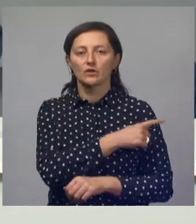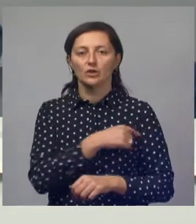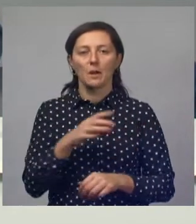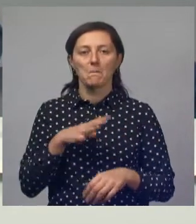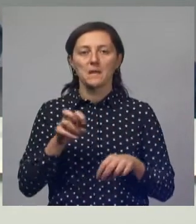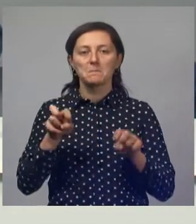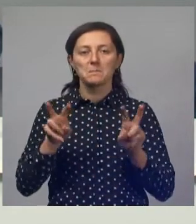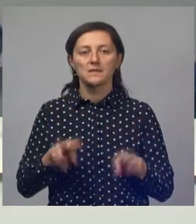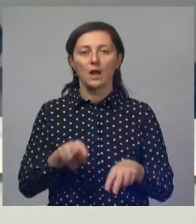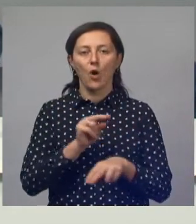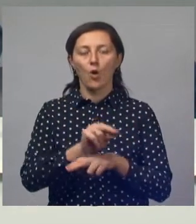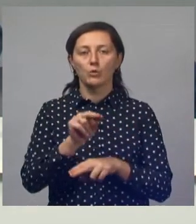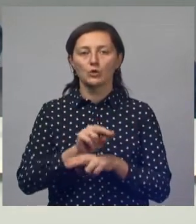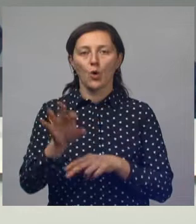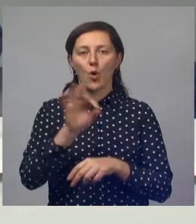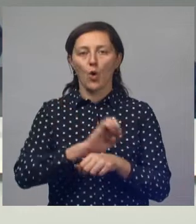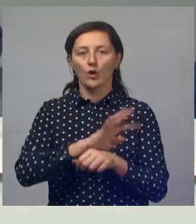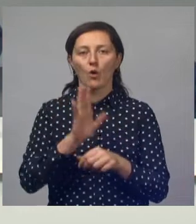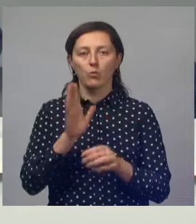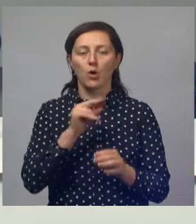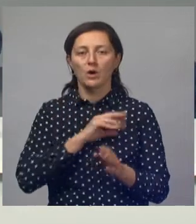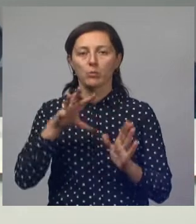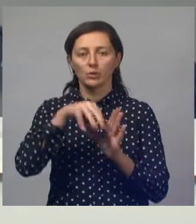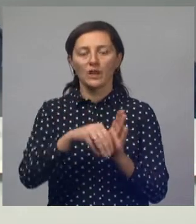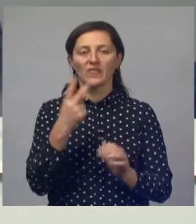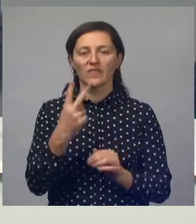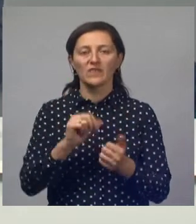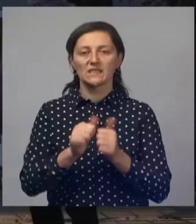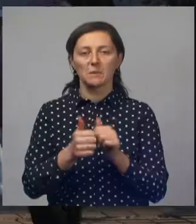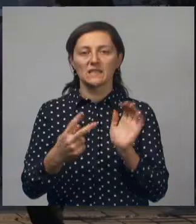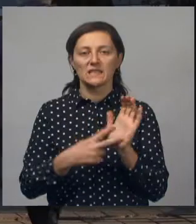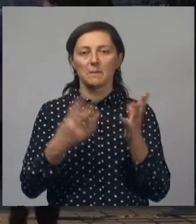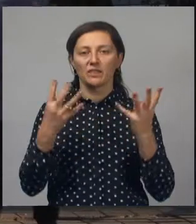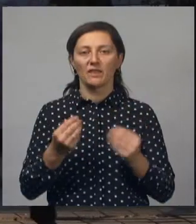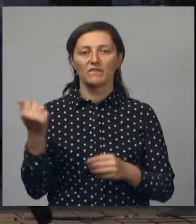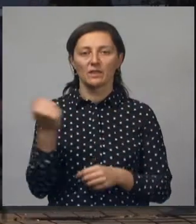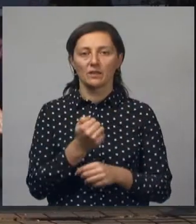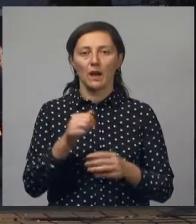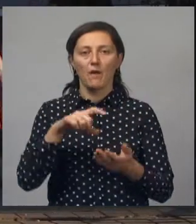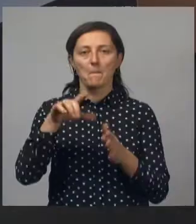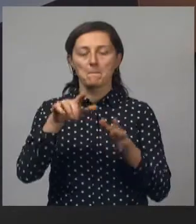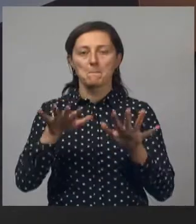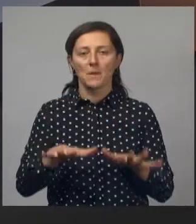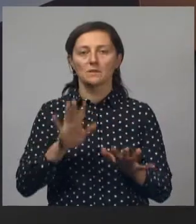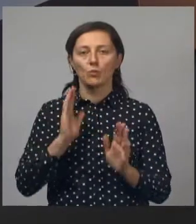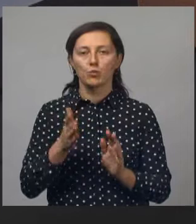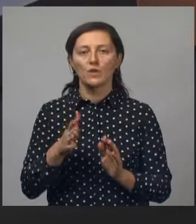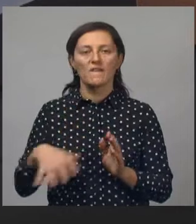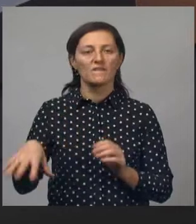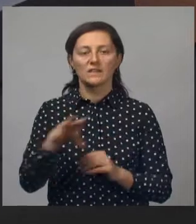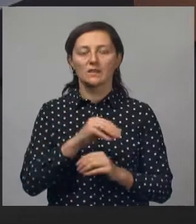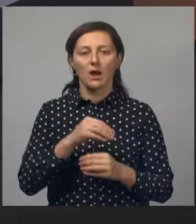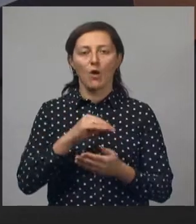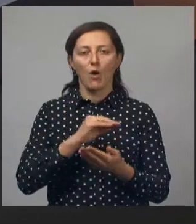прошедших специализацию по лечению коронавируса, будут работать в две смены 7 дней в неделю. В медучреждении будет задействована вся